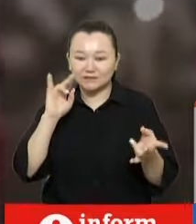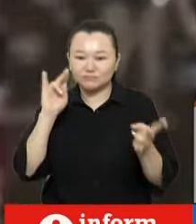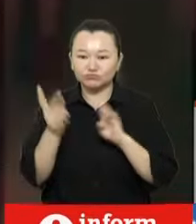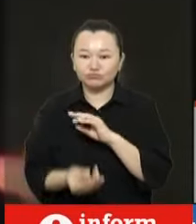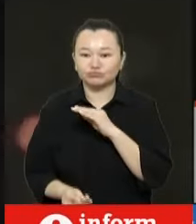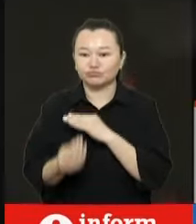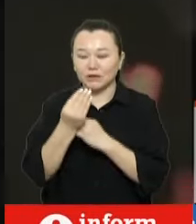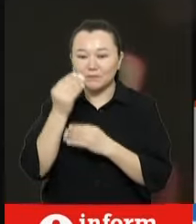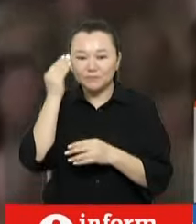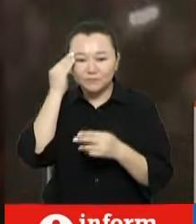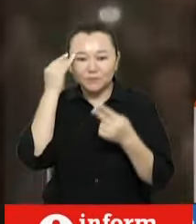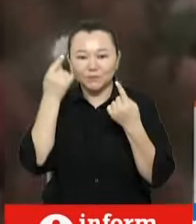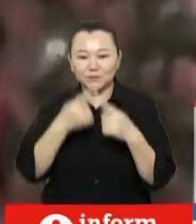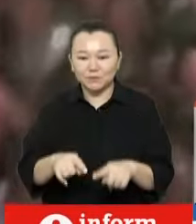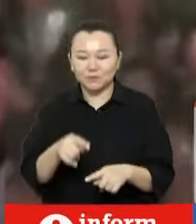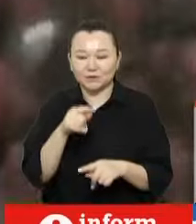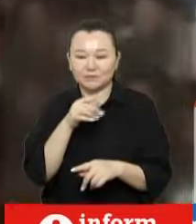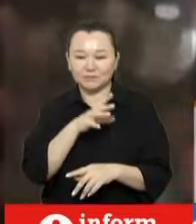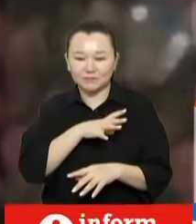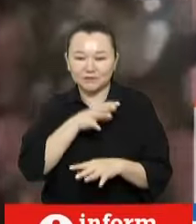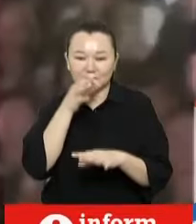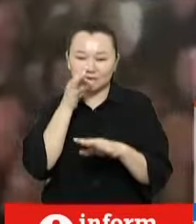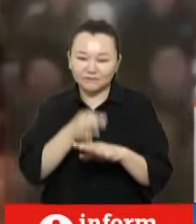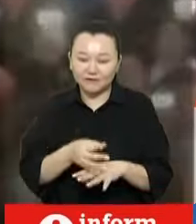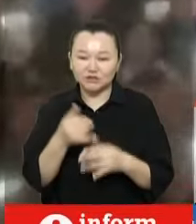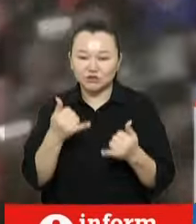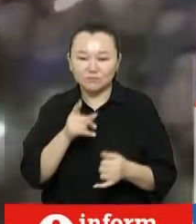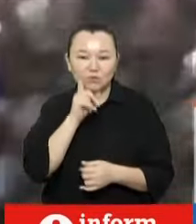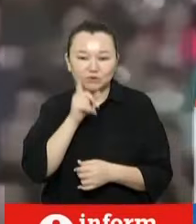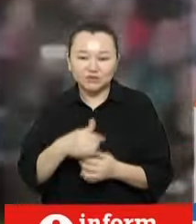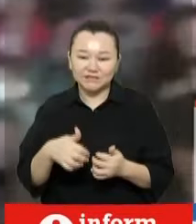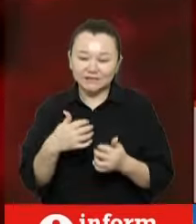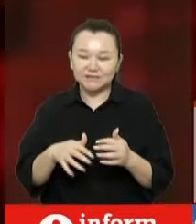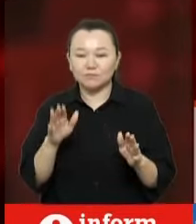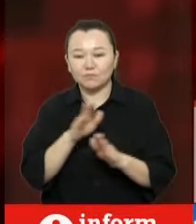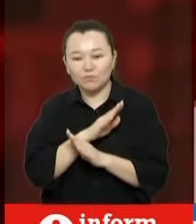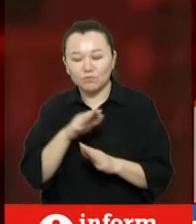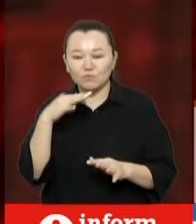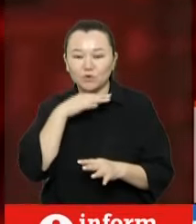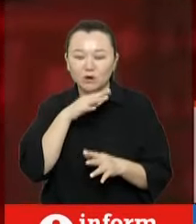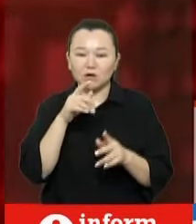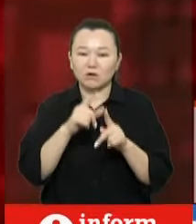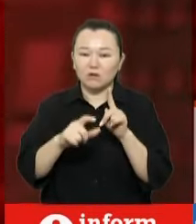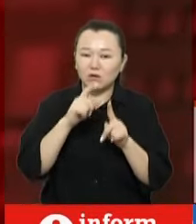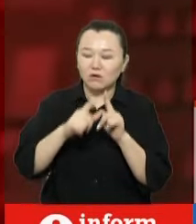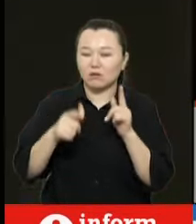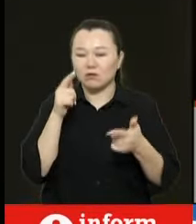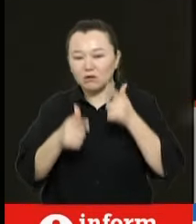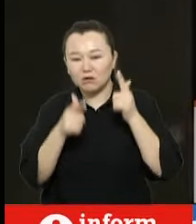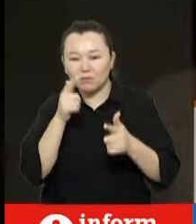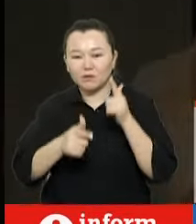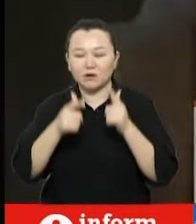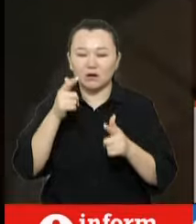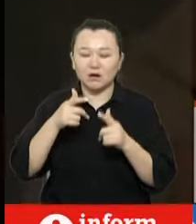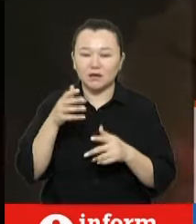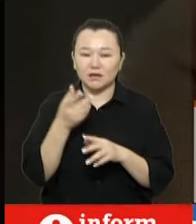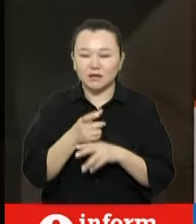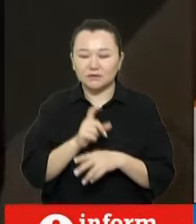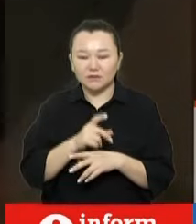мәні мен мағынасы басқаша болатын деп отыр. Бірақ қазір жастар арасында көп айтылып жүрген былапыт сөзі көп, жын ойнақ әндерді харам деп